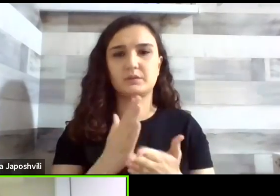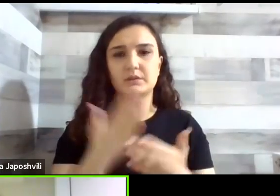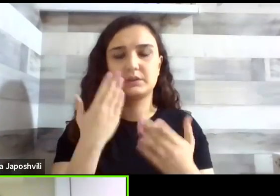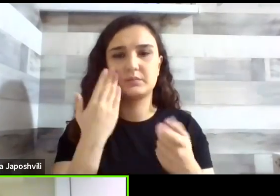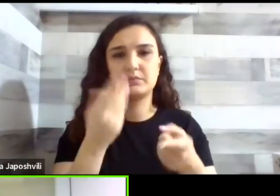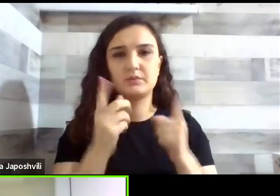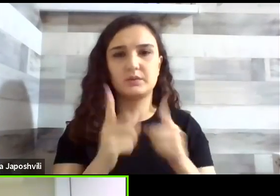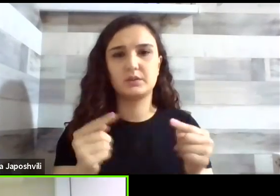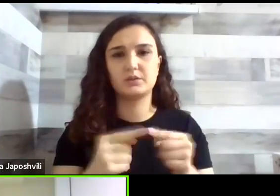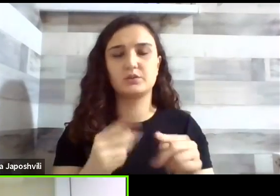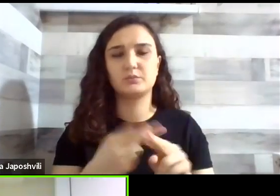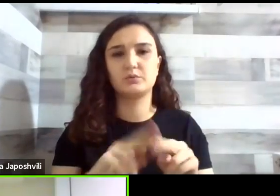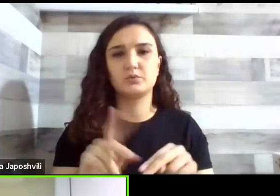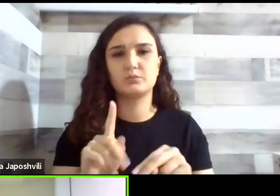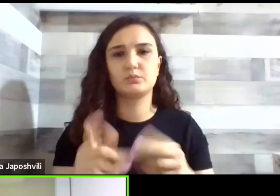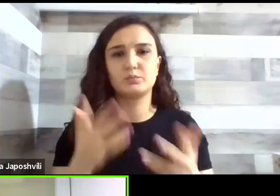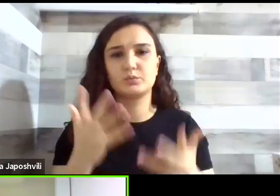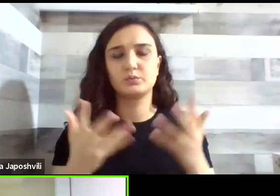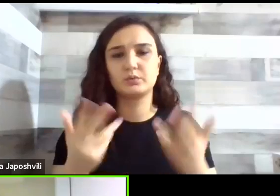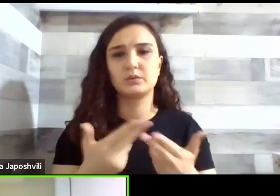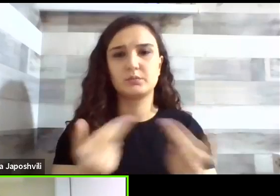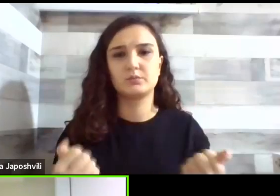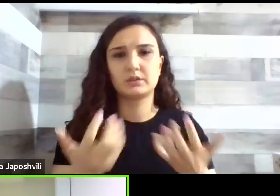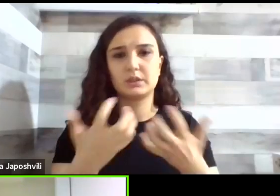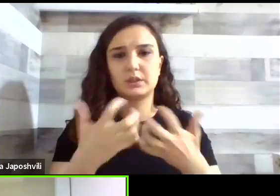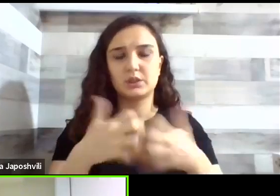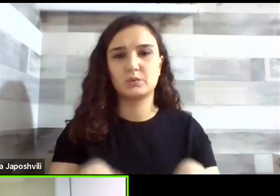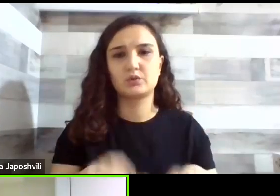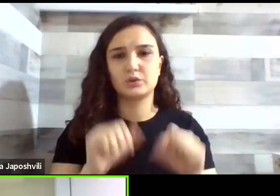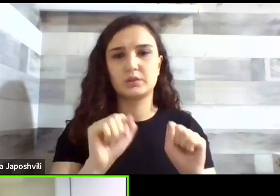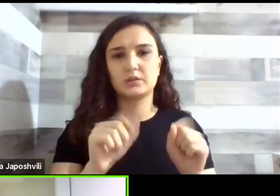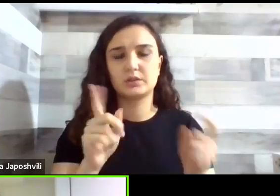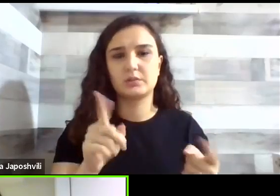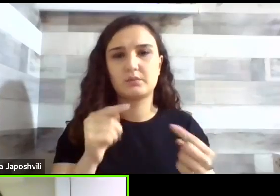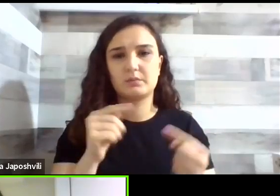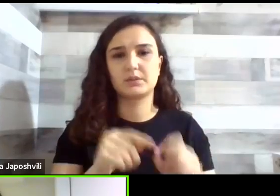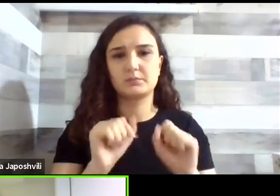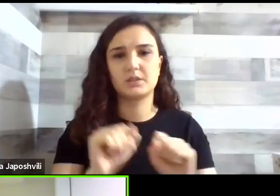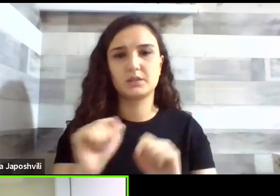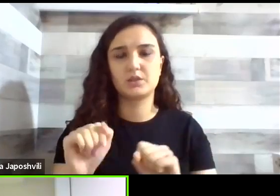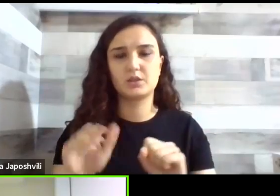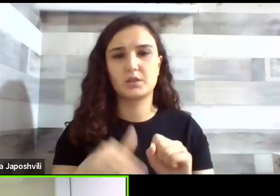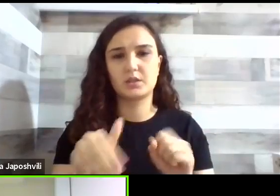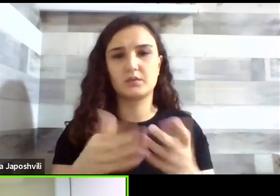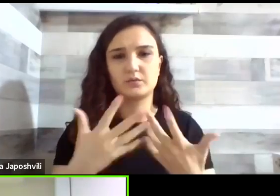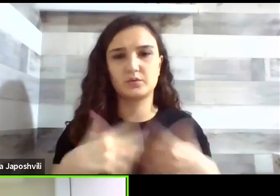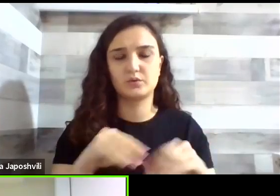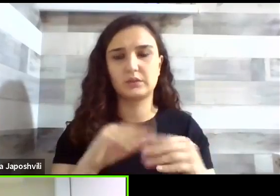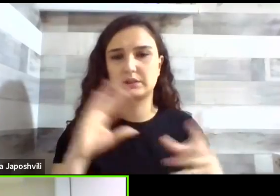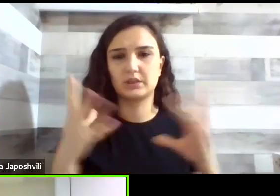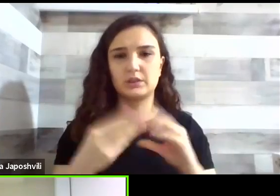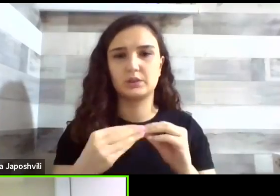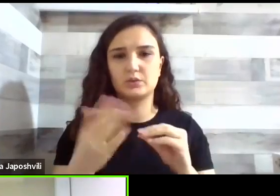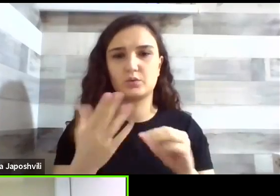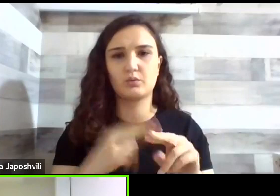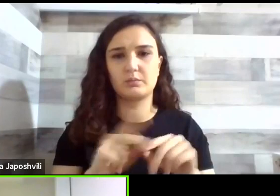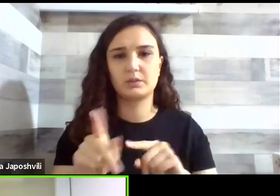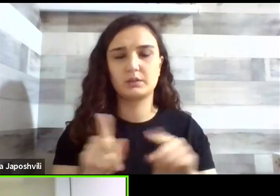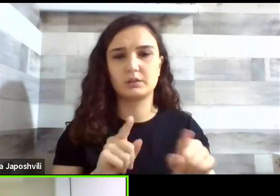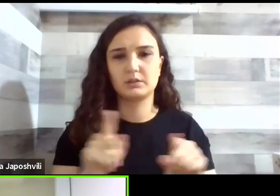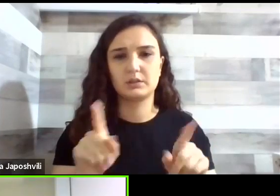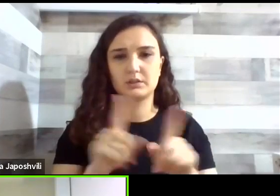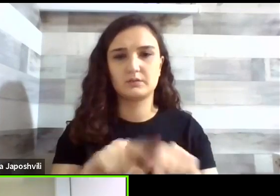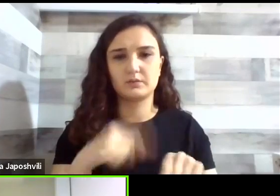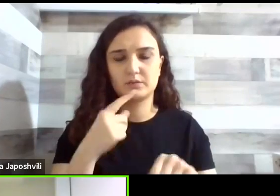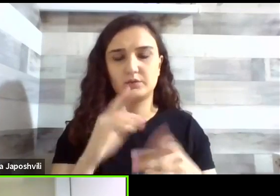სინამდვილეში, იმიტომ რომ თუ რა თქმა უნდა ტექნიკური შესაბამისი მხარდაჭერა არ აქვს ოჯახს, საერთოდ რომელ ასე